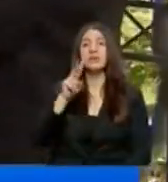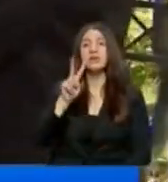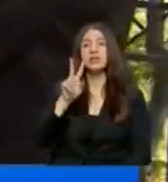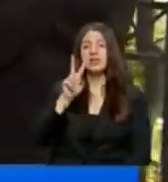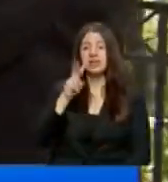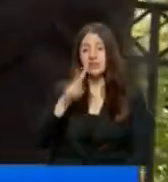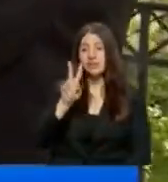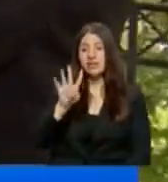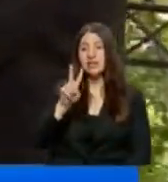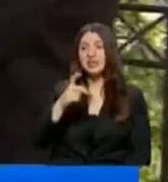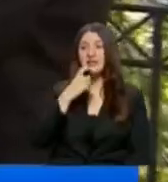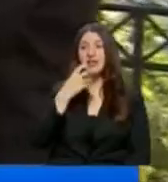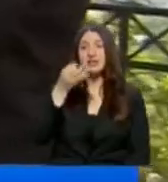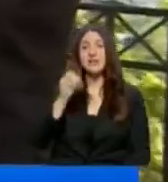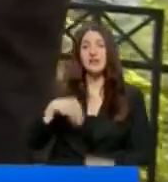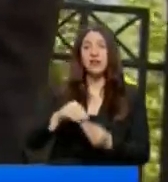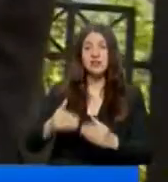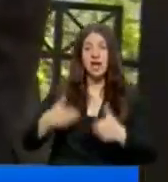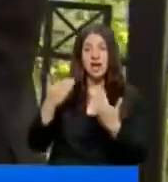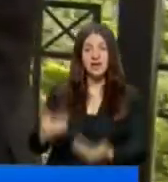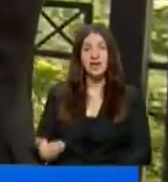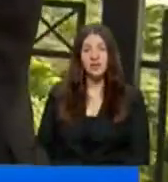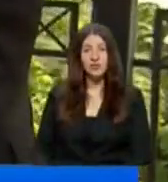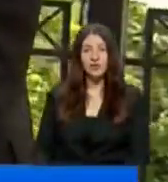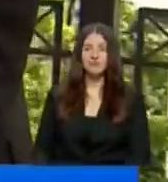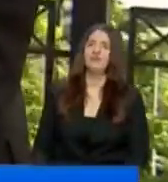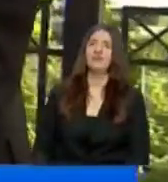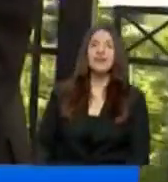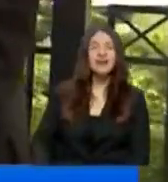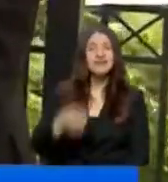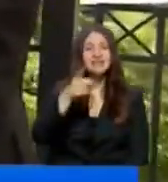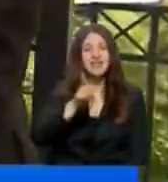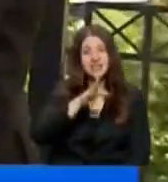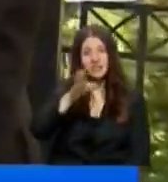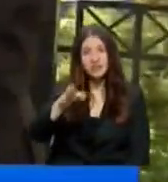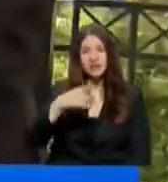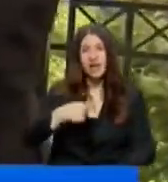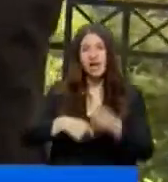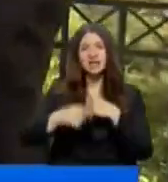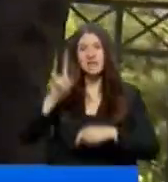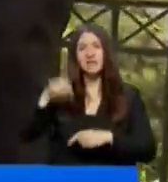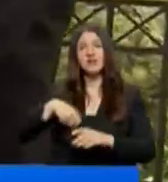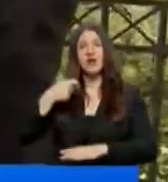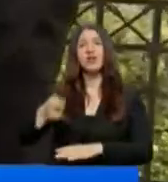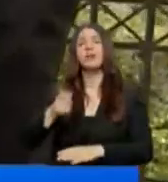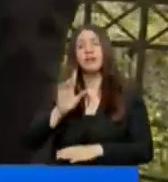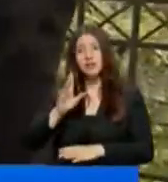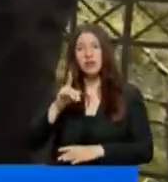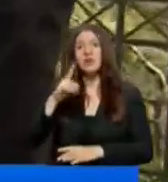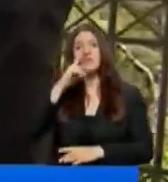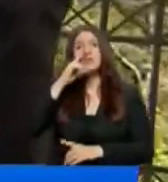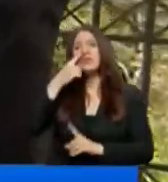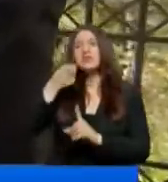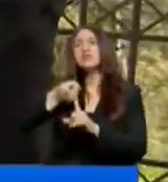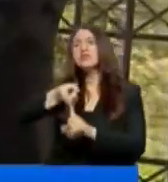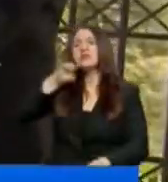2042 yılına sıfır faizle erteleniyor. Ya sen gidiyorsun esnaf vergisini ödemediği zaman burnundan